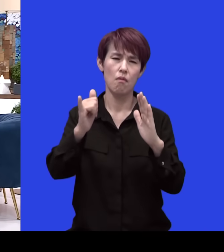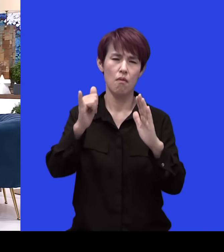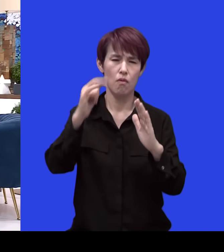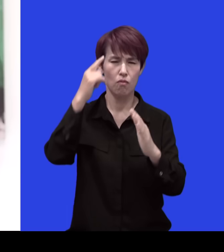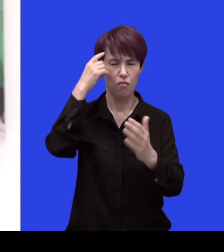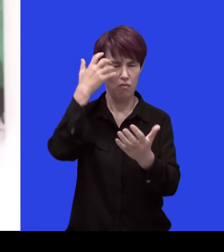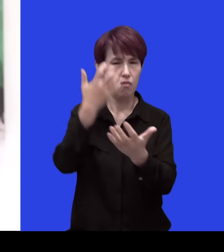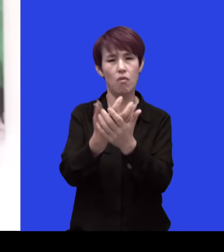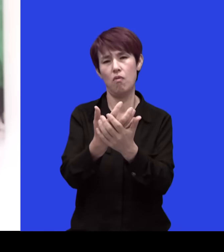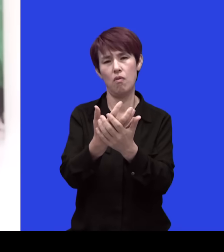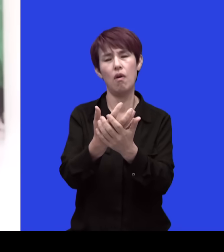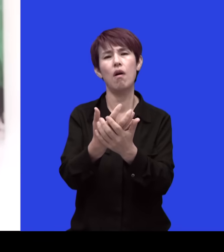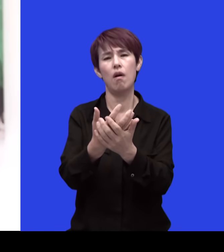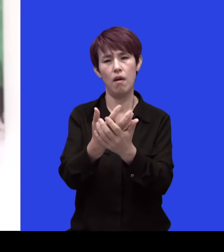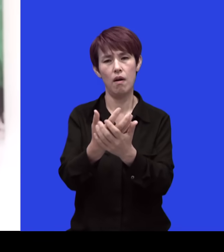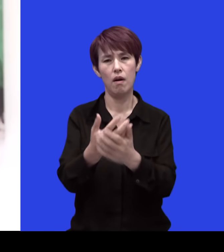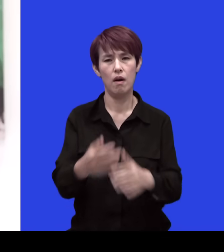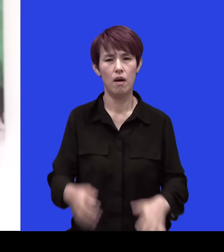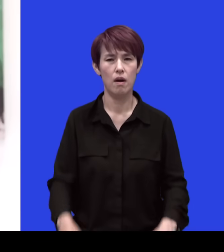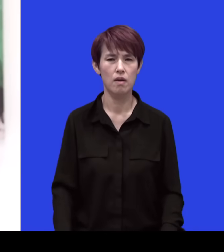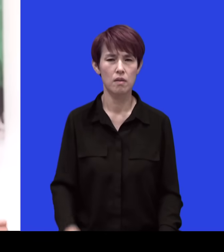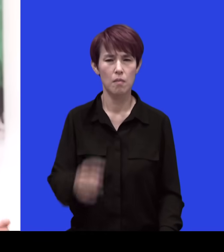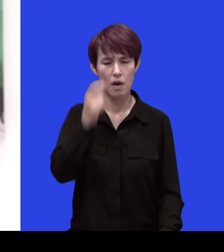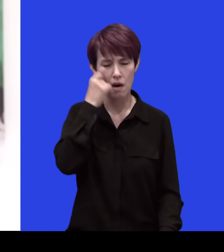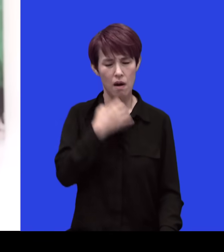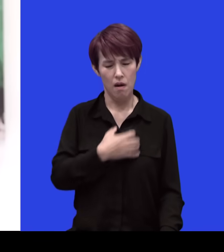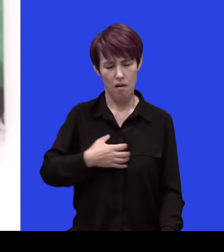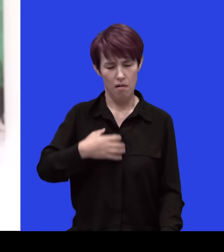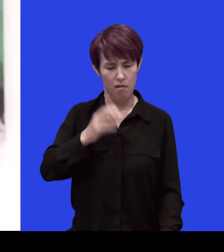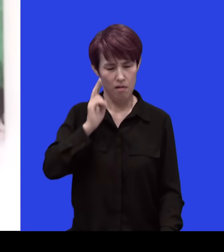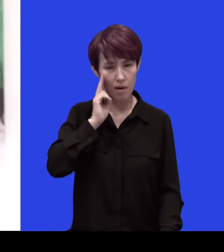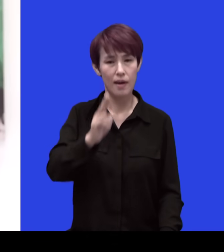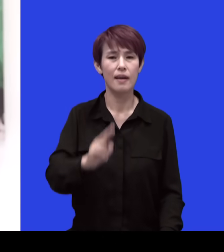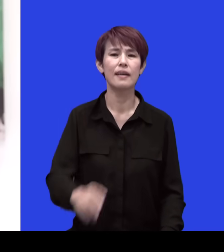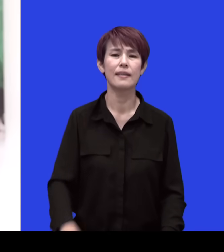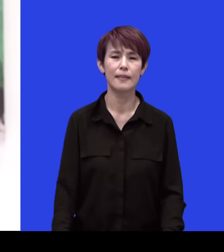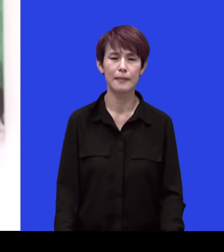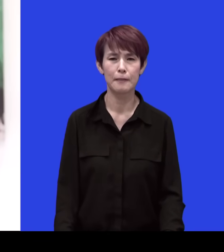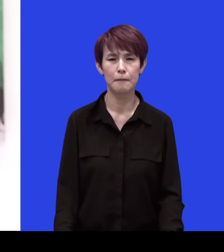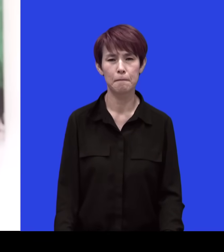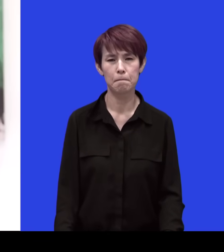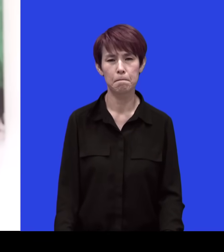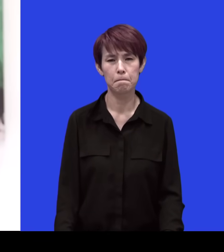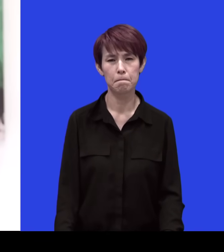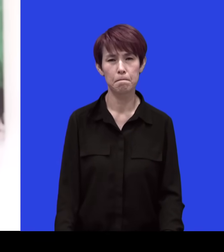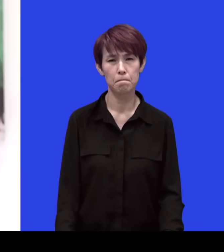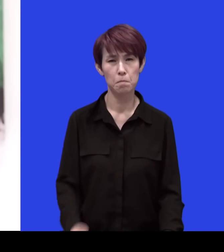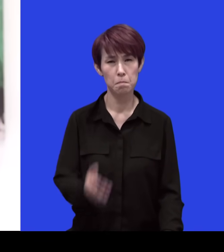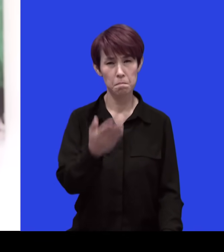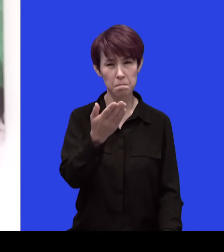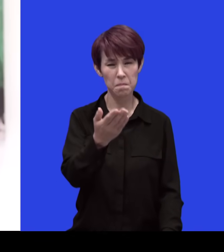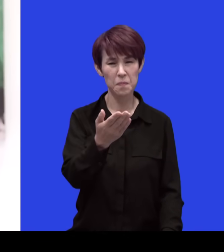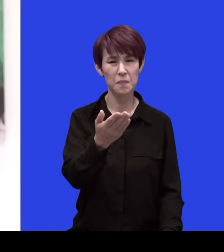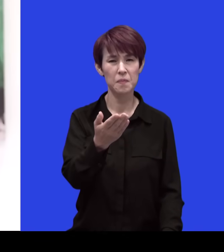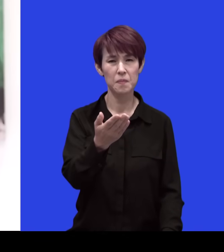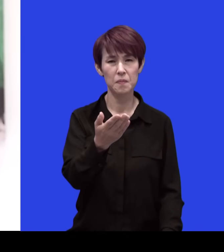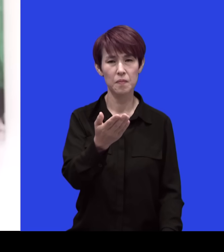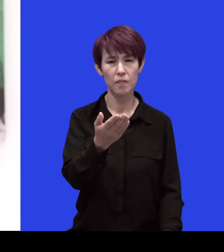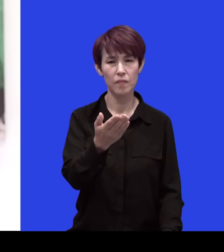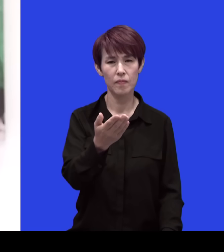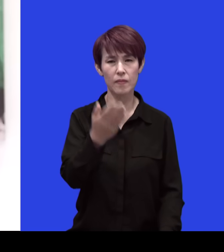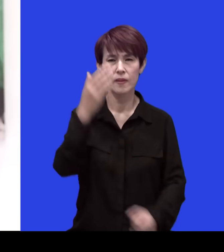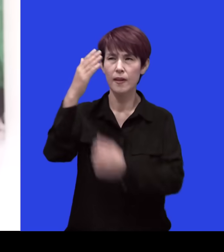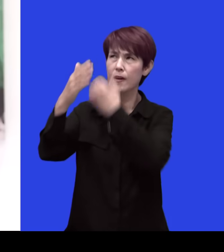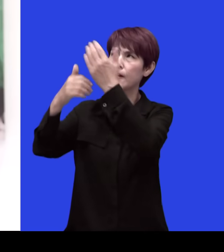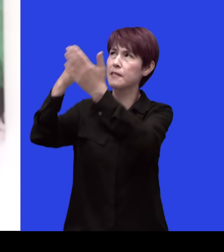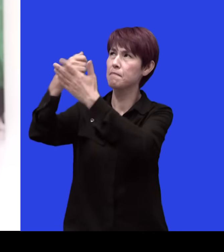그걸 보면서 이거 내가 가늠할 수 없는 슬픔이구나 그런 생각했는데 와 그거를 이겨내셨다고 얘기는 못하겠지만